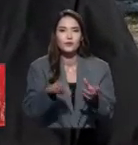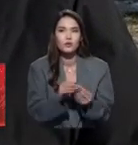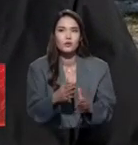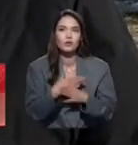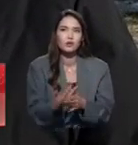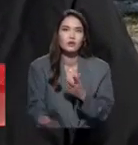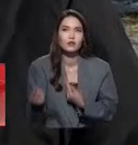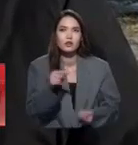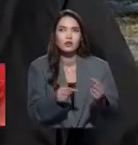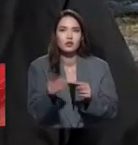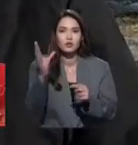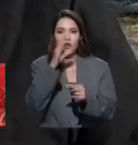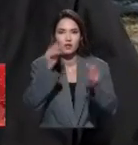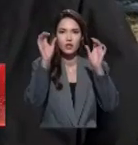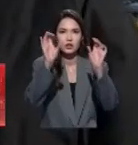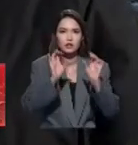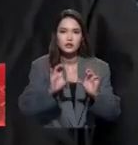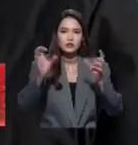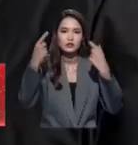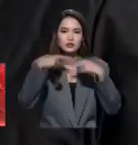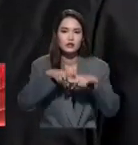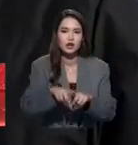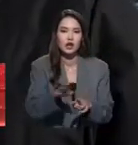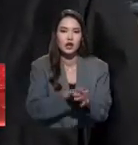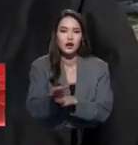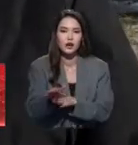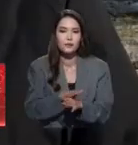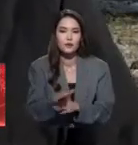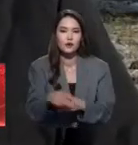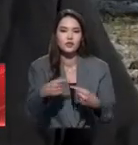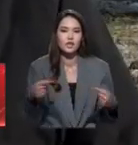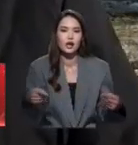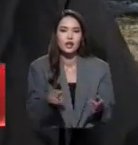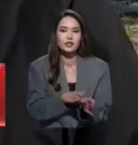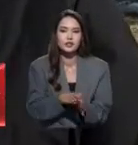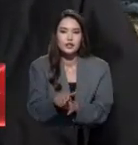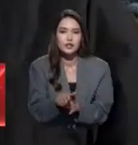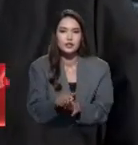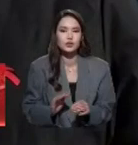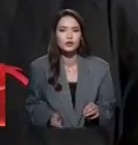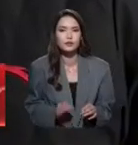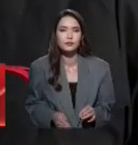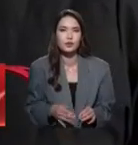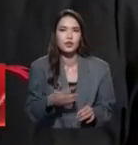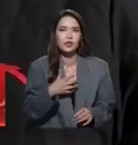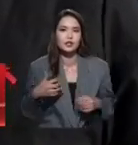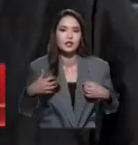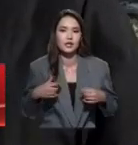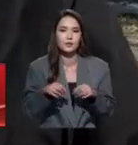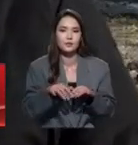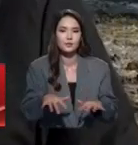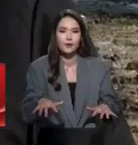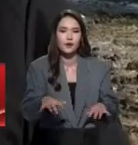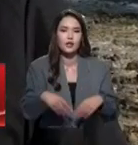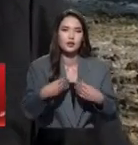парламента рассматривается законопроект о внесении дополнений в некоторые законодательные акты по вопросам пастбища. Там рассматриваются очень